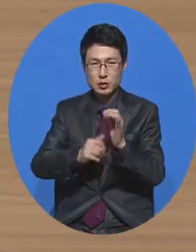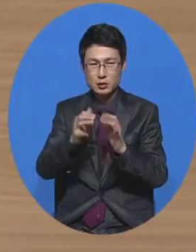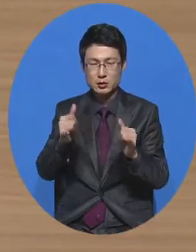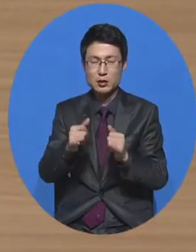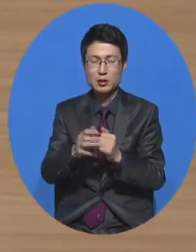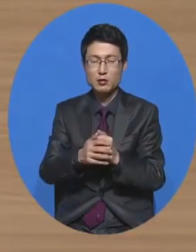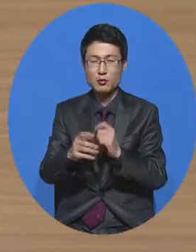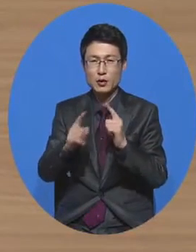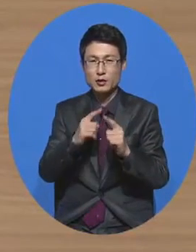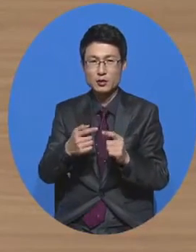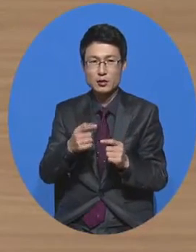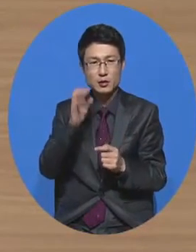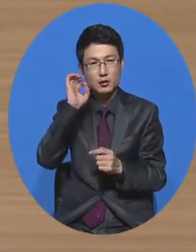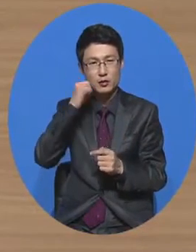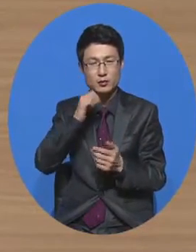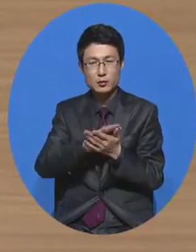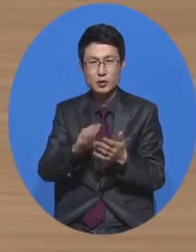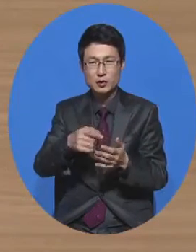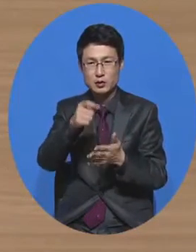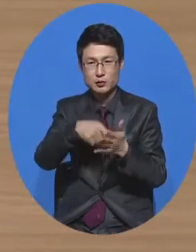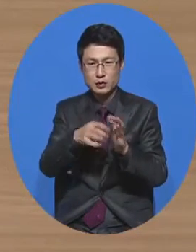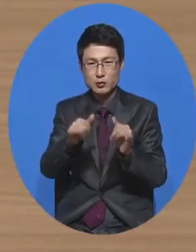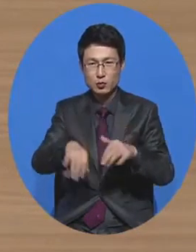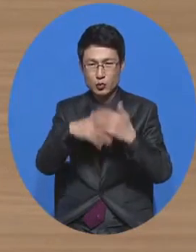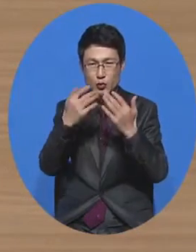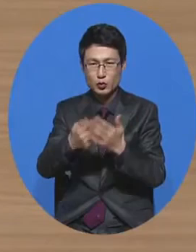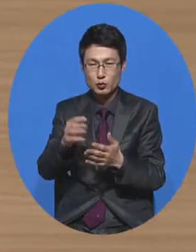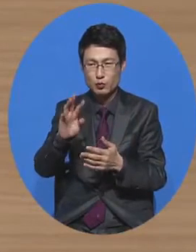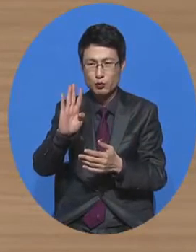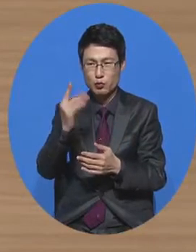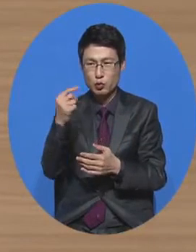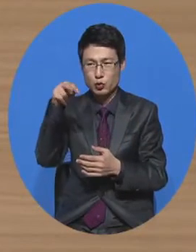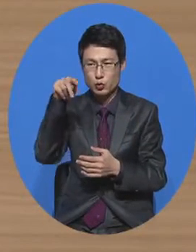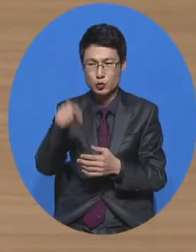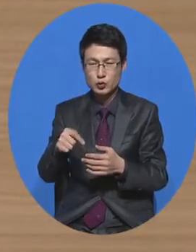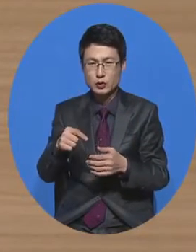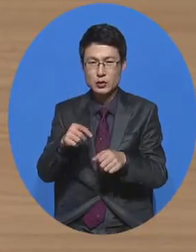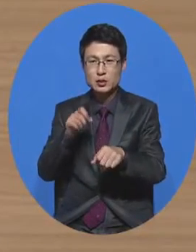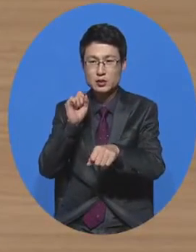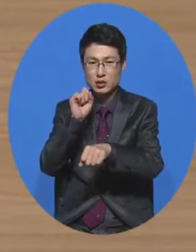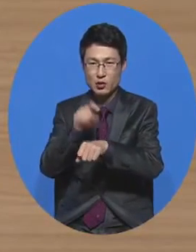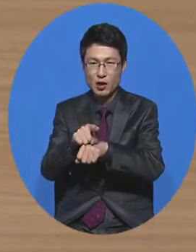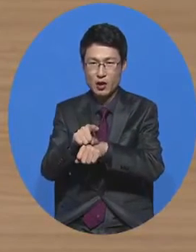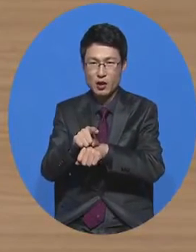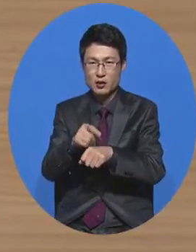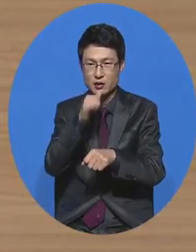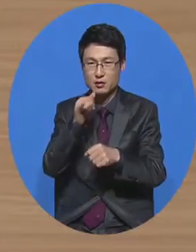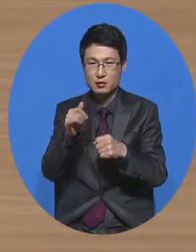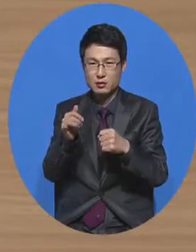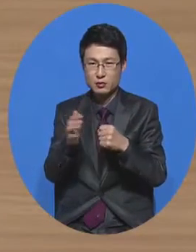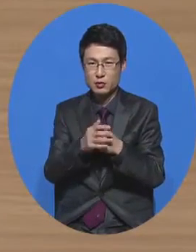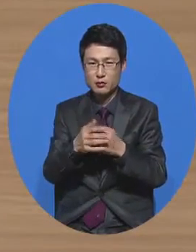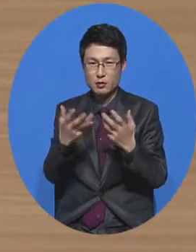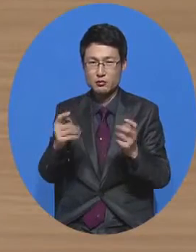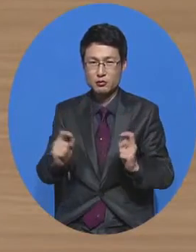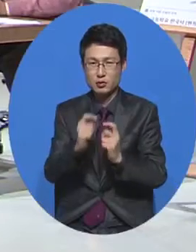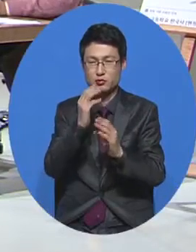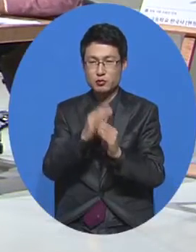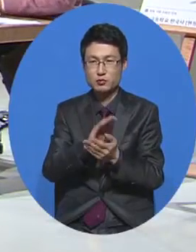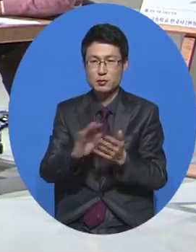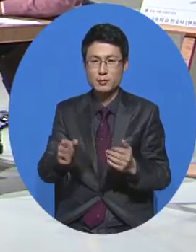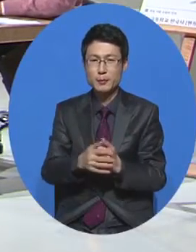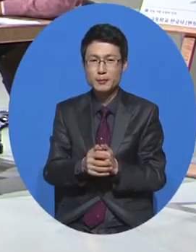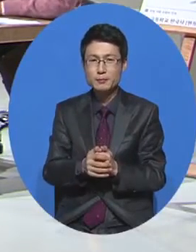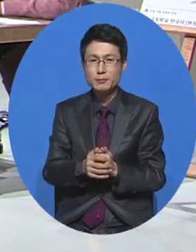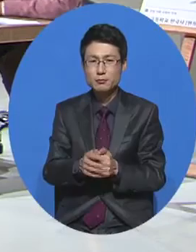보기는 어렵다 집필진이 전반적으로 보수성향 이다 이런 지적들이 대단히 많이 나오고 있는 것 같습니다 김재옥 실장님